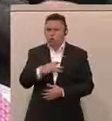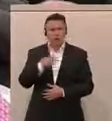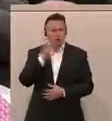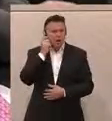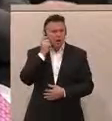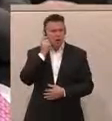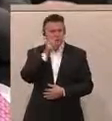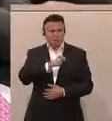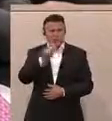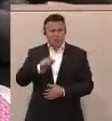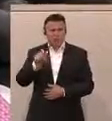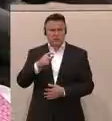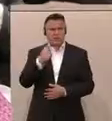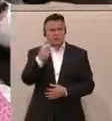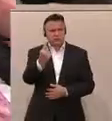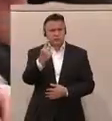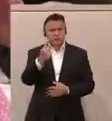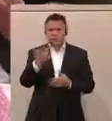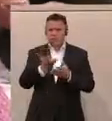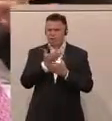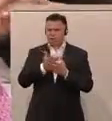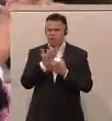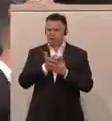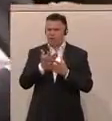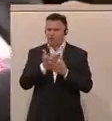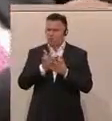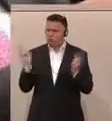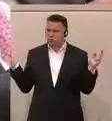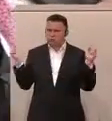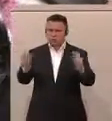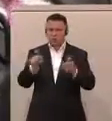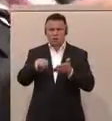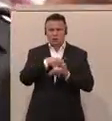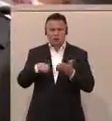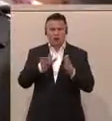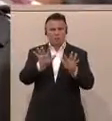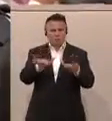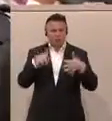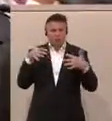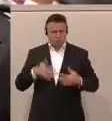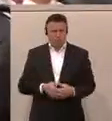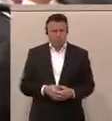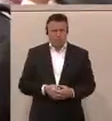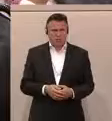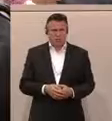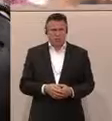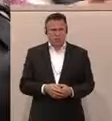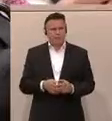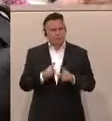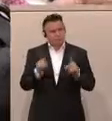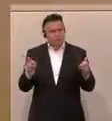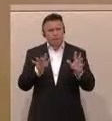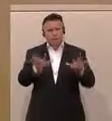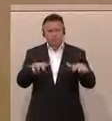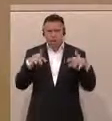Bürgerinnen ihre Vertretung ins Parlament. Und wenn sich im